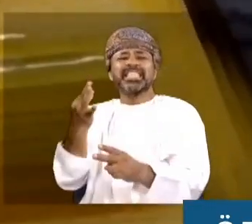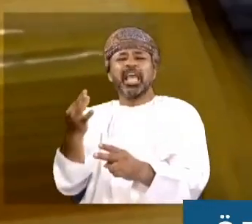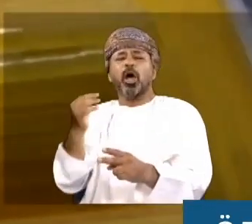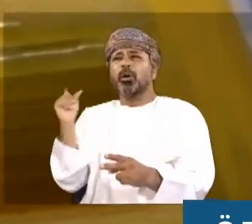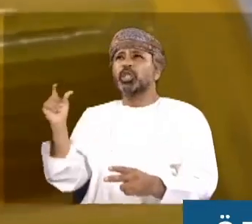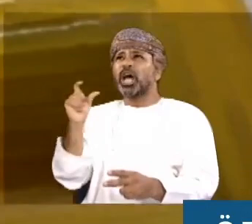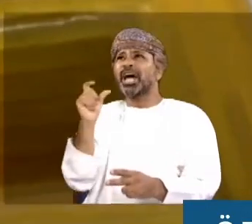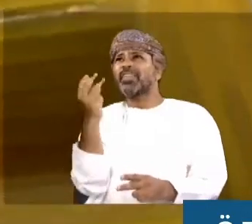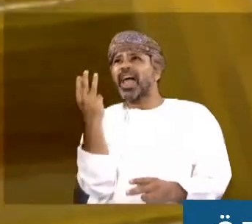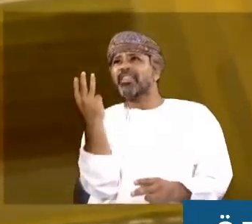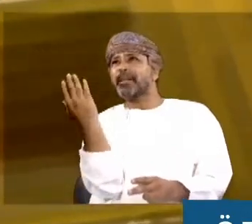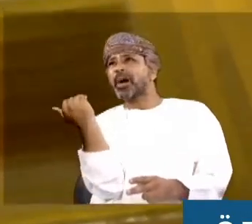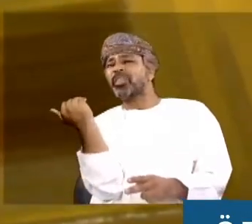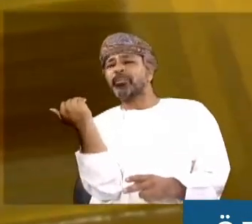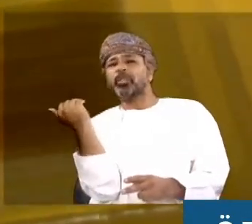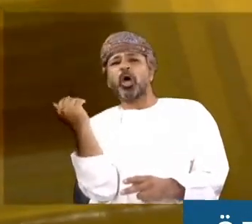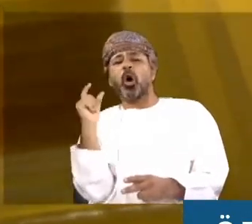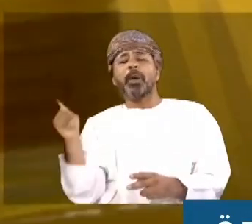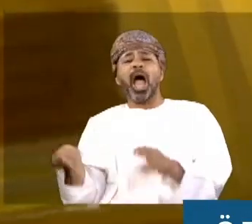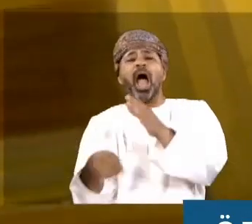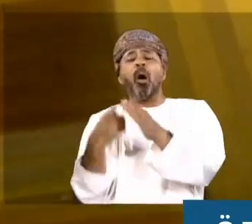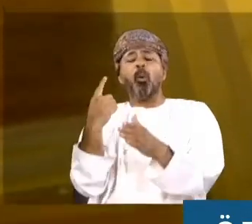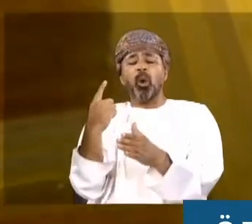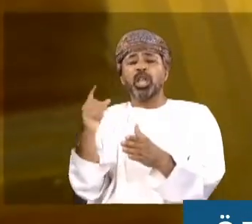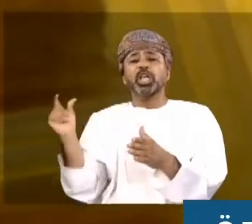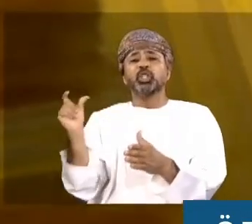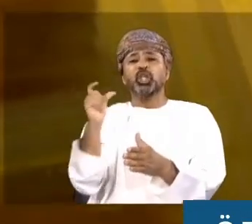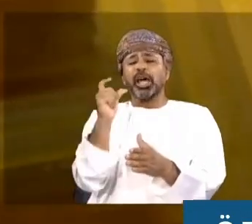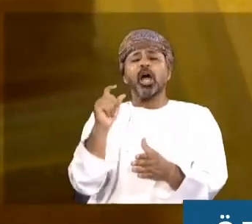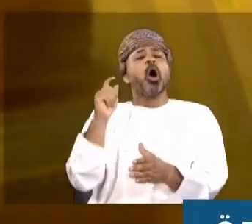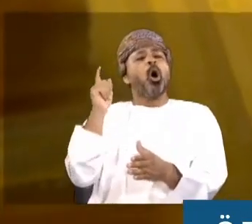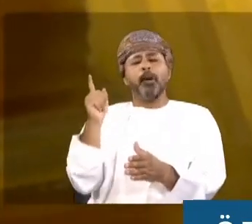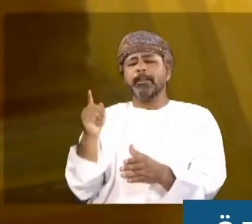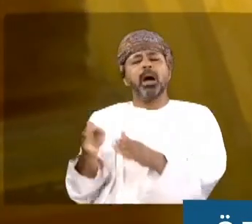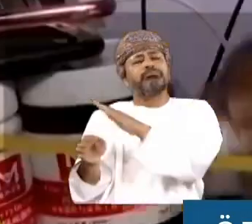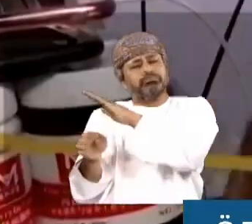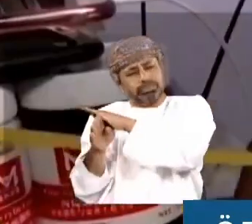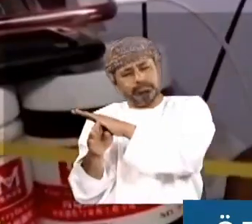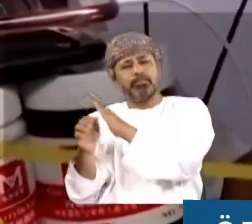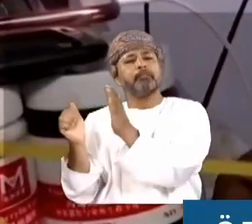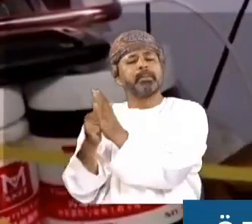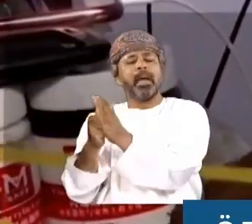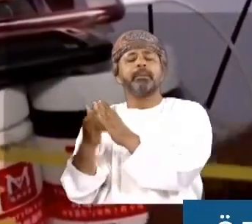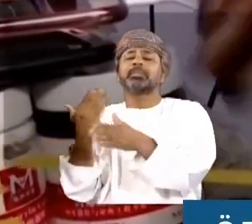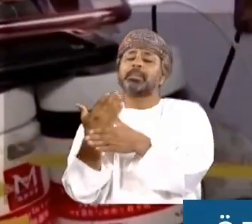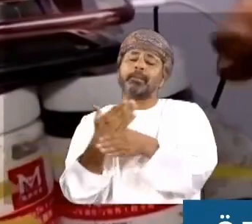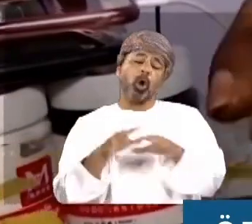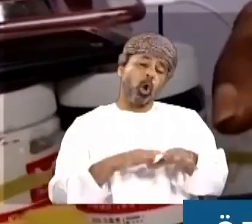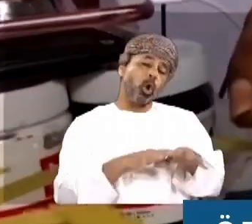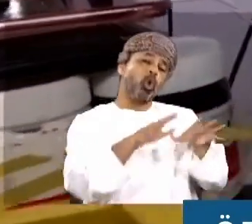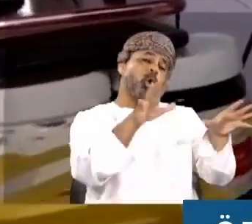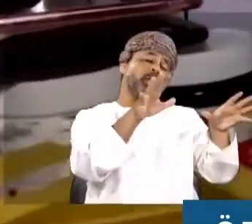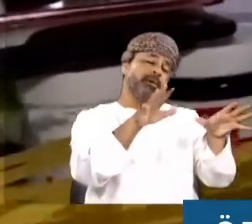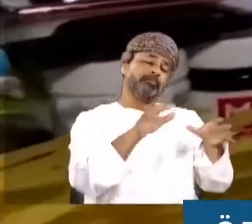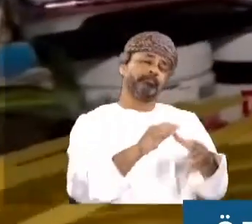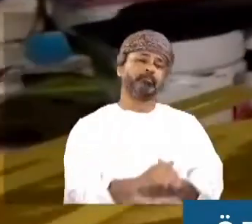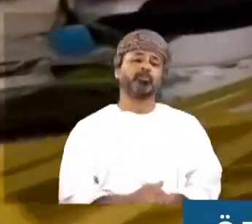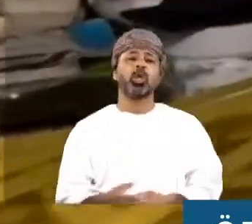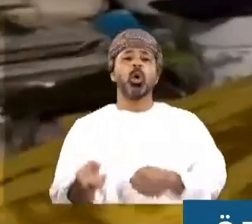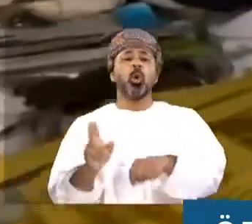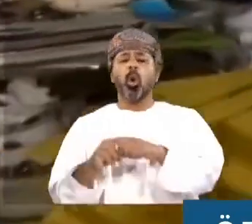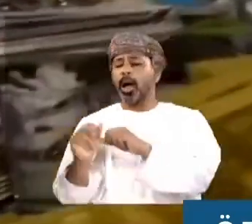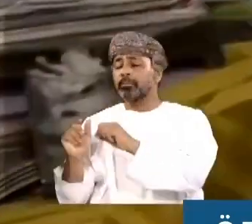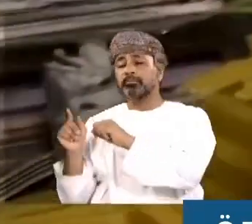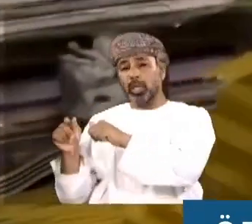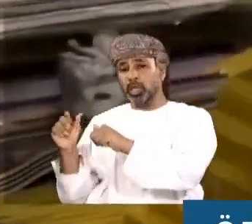مارس أذار. هو أول شهر فرضت فيه نيجيريا العزل العام بسبب انتشار فيروس كورونا. ومنذ